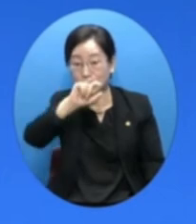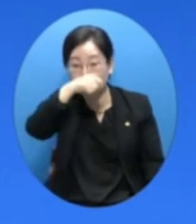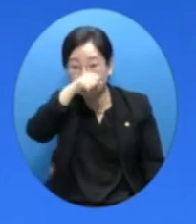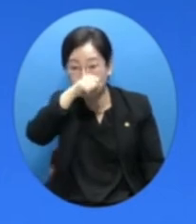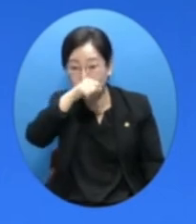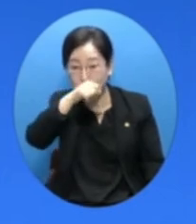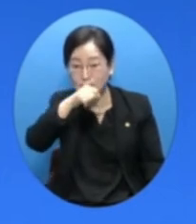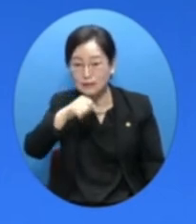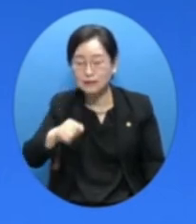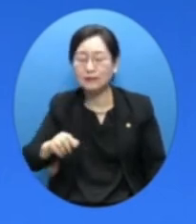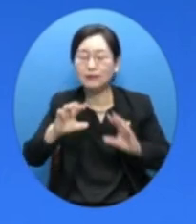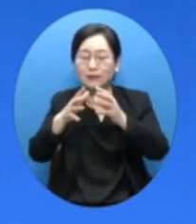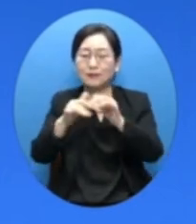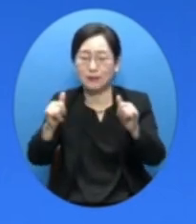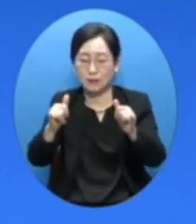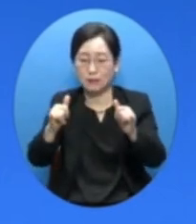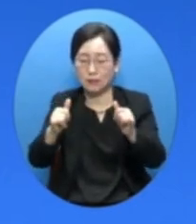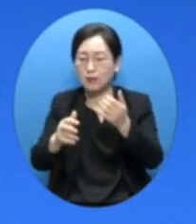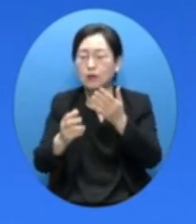됐는데